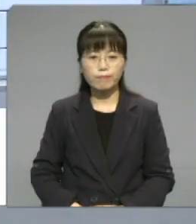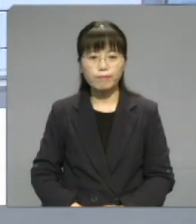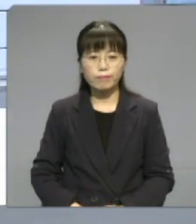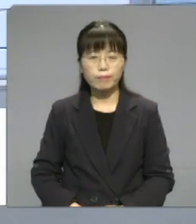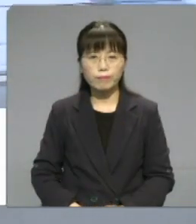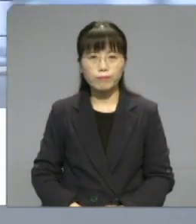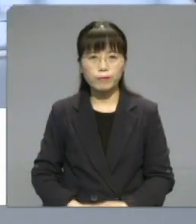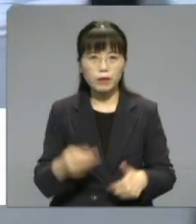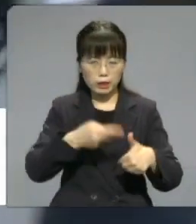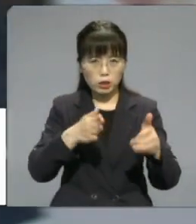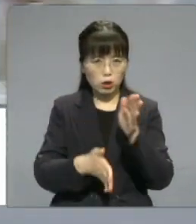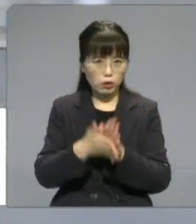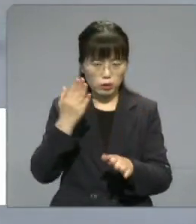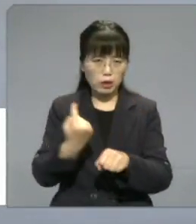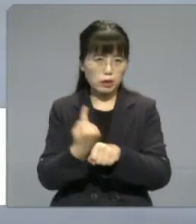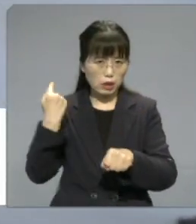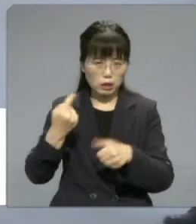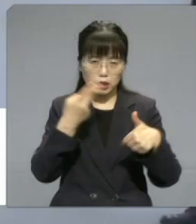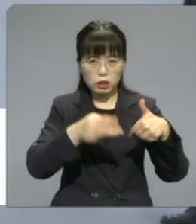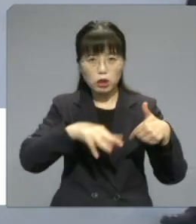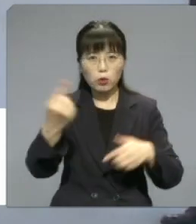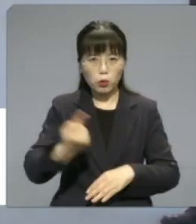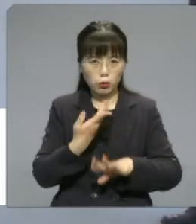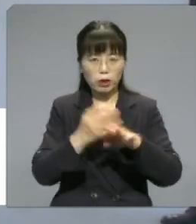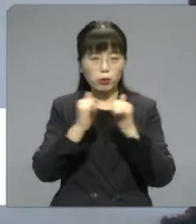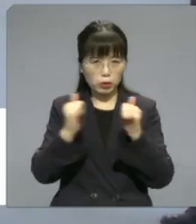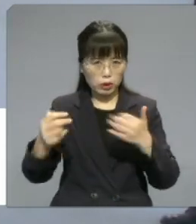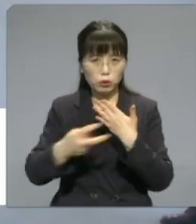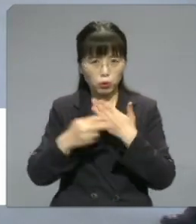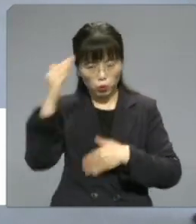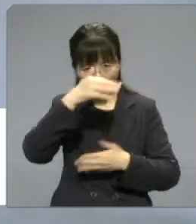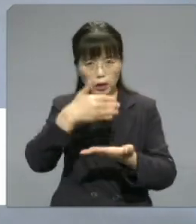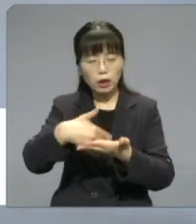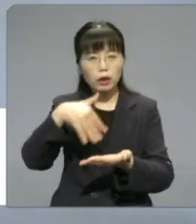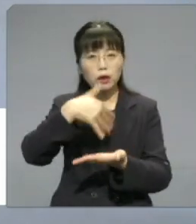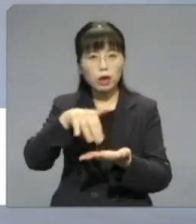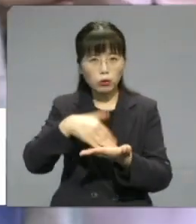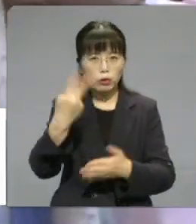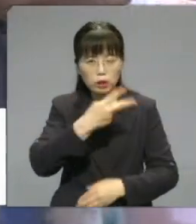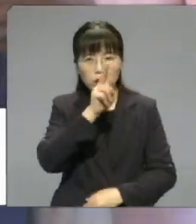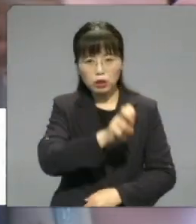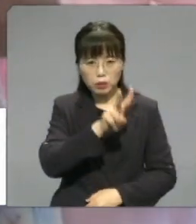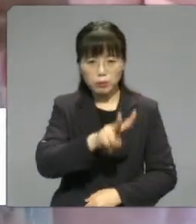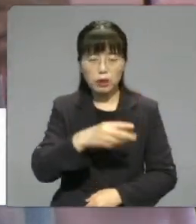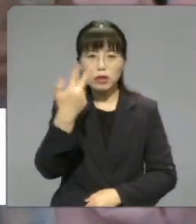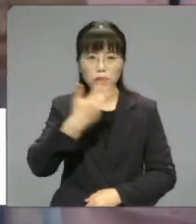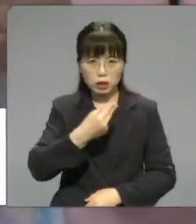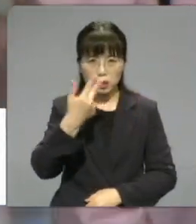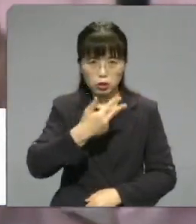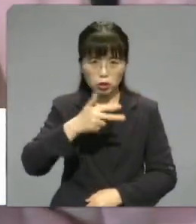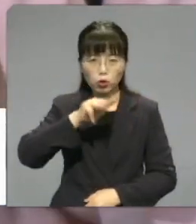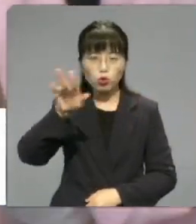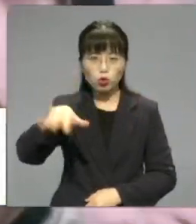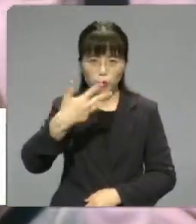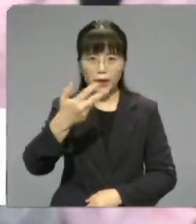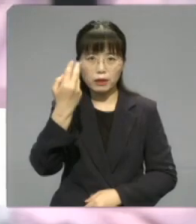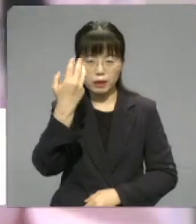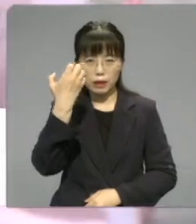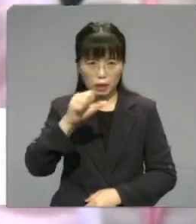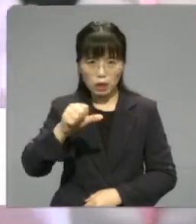나타났습니다 인천시는 지난해 인천을 찾은 외국인 의료 관광객수가 2022년 795명